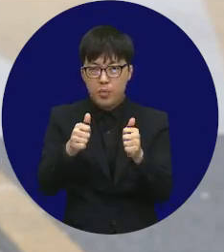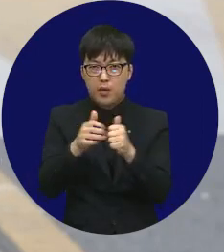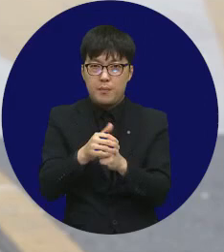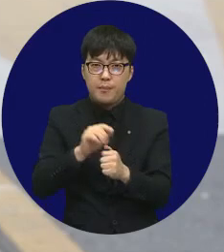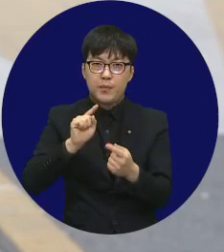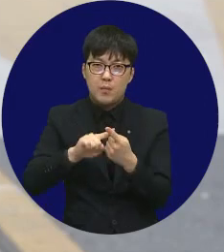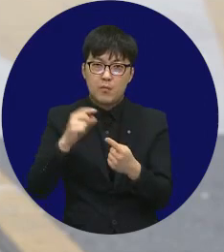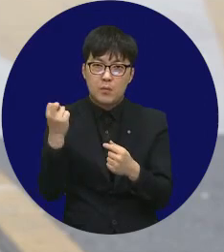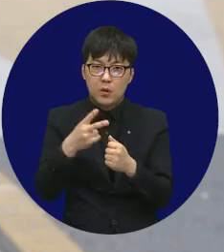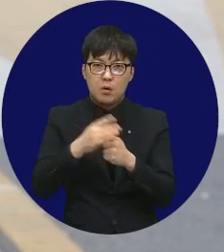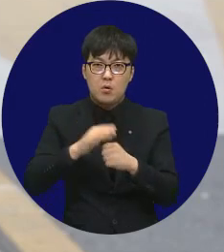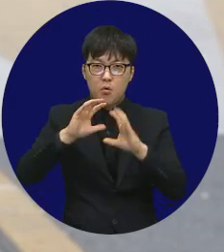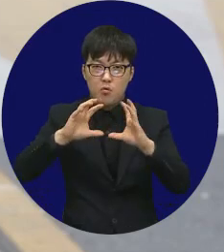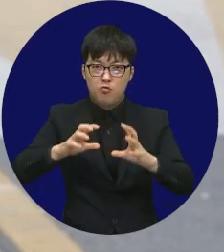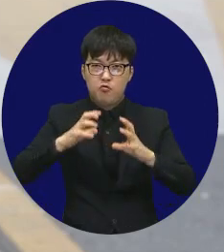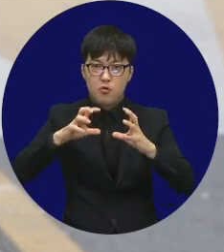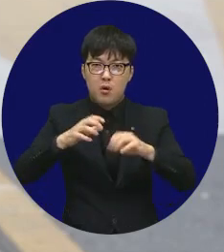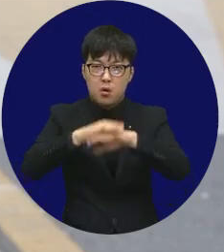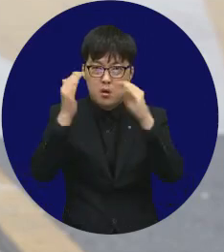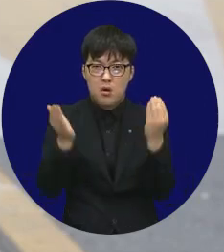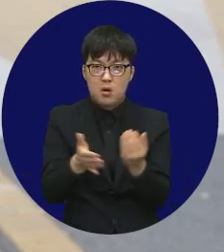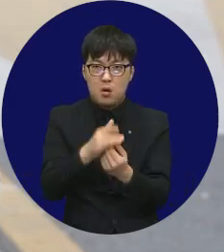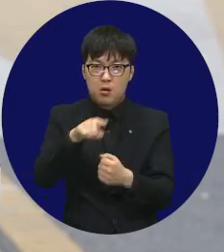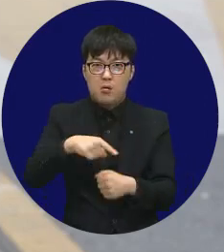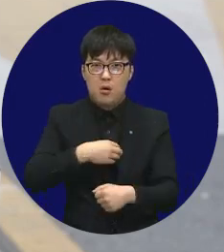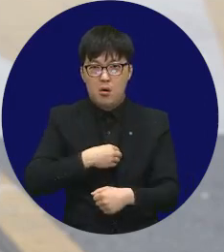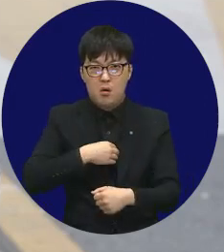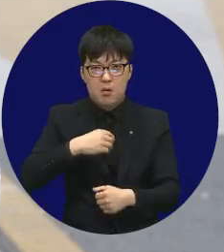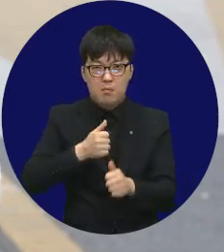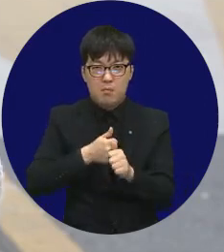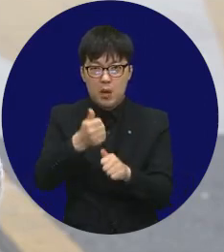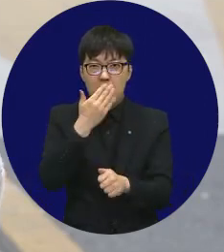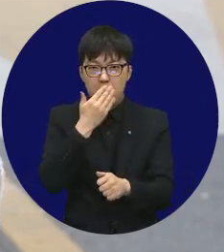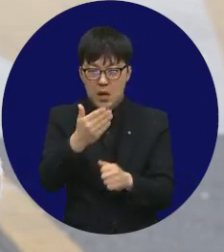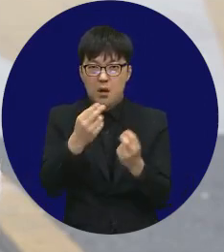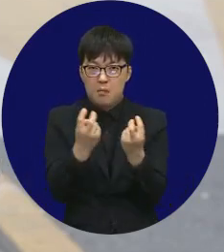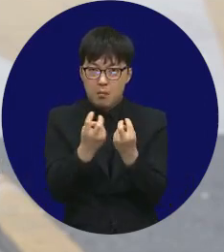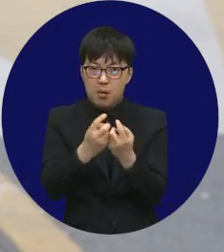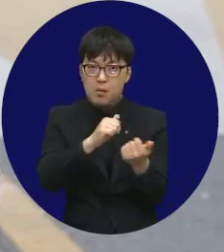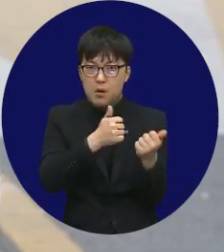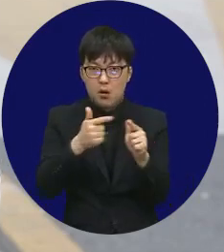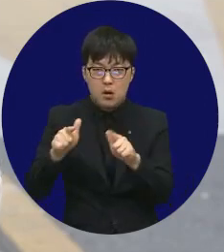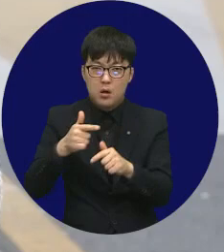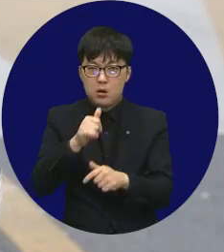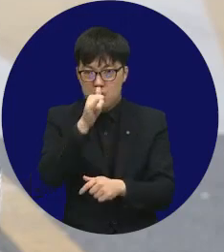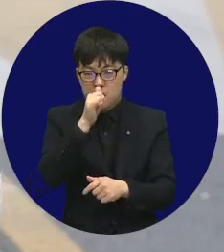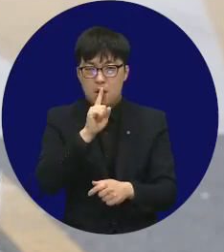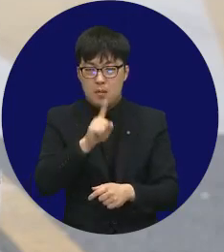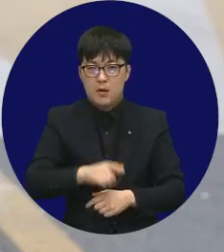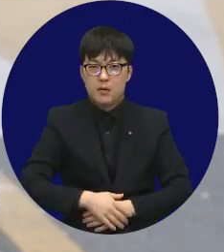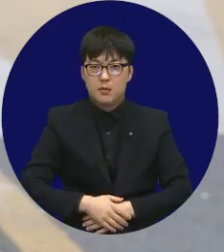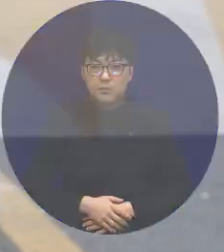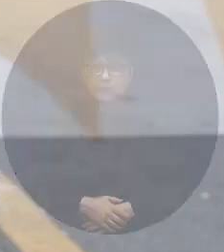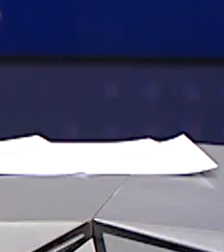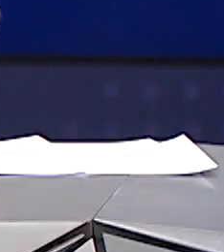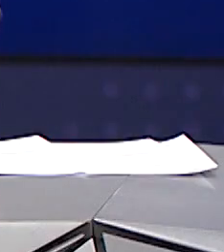처한 공동의 어려움을 극복할 수 있는 다양한 방안들이 제시됐다고 전했습니다. 한국선거방송 뉴스